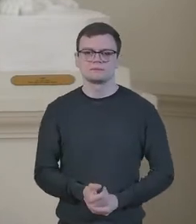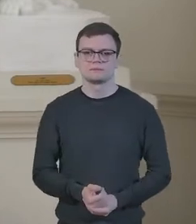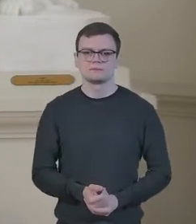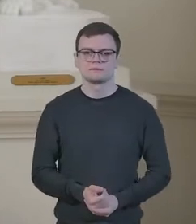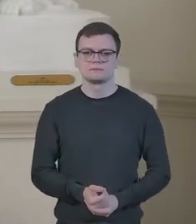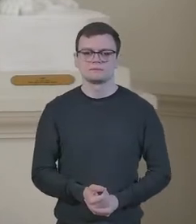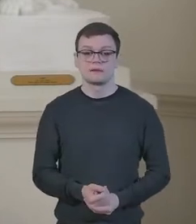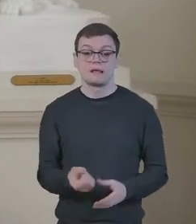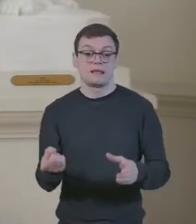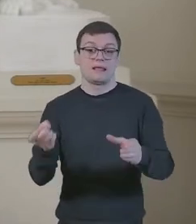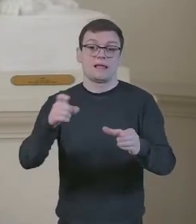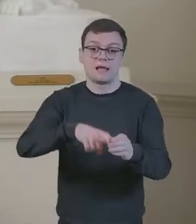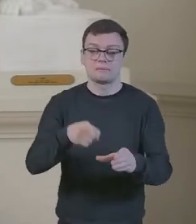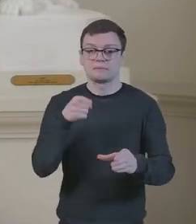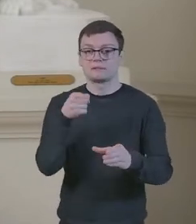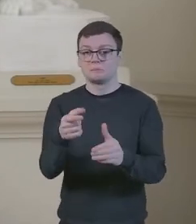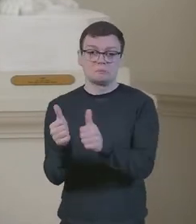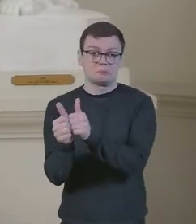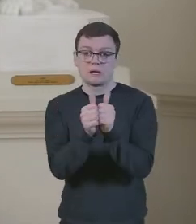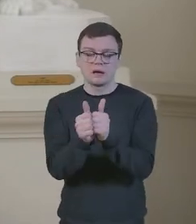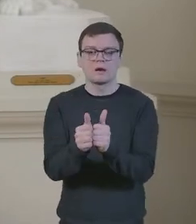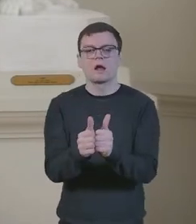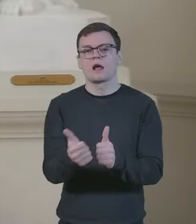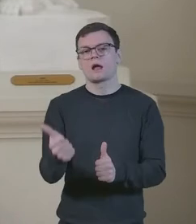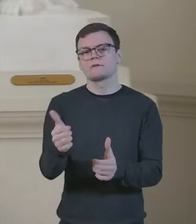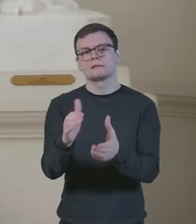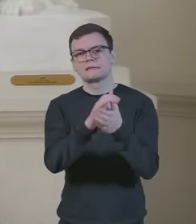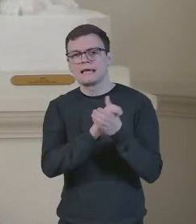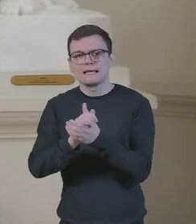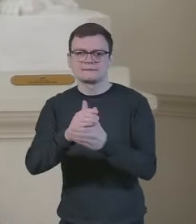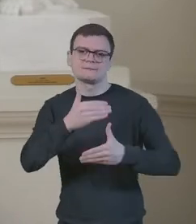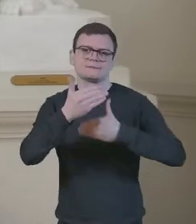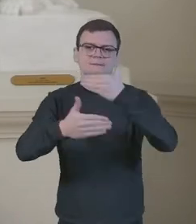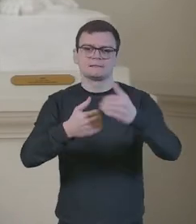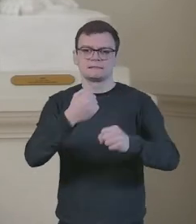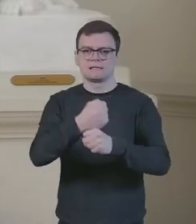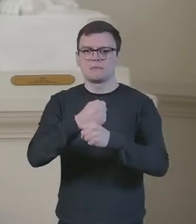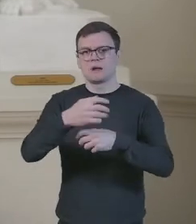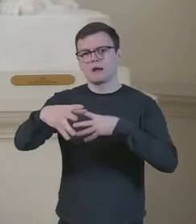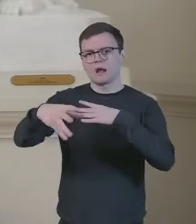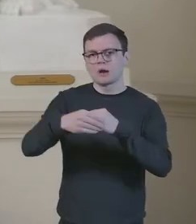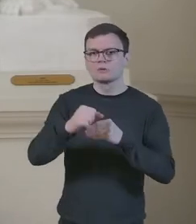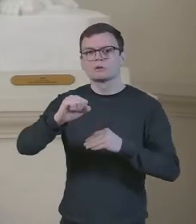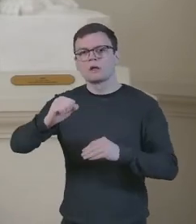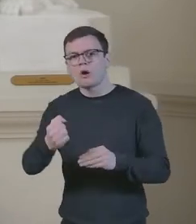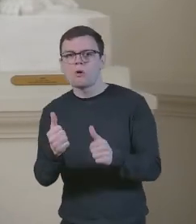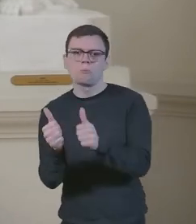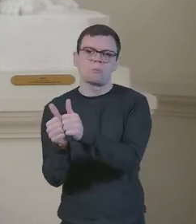pirmą žingsnį, tai yra prisijungti prie partnerystės taikos labui formato ir dirbti kartu su draugais ir partneriais